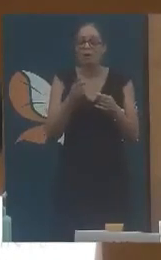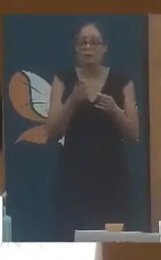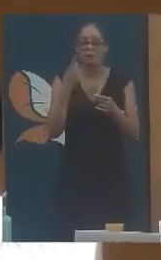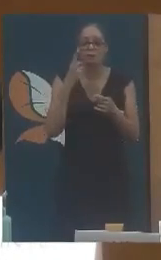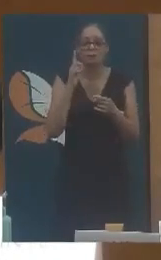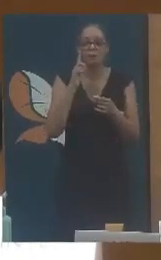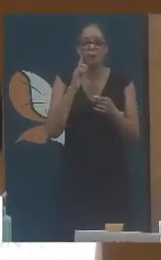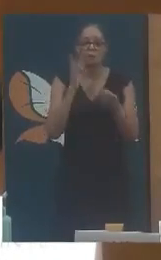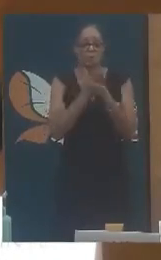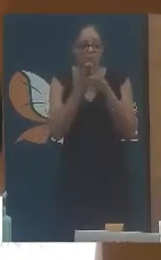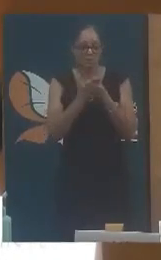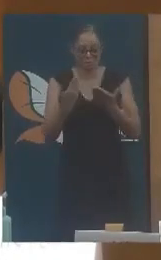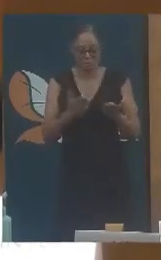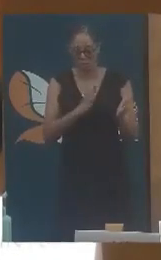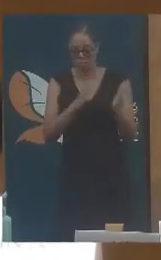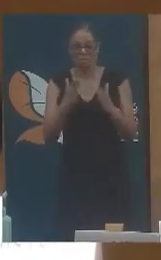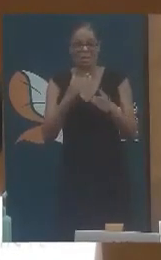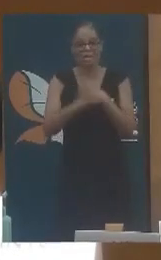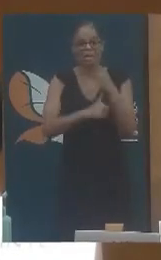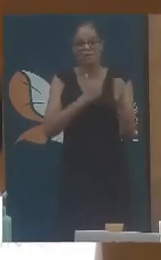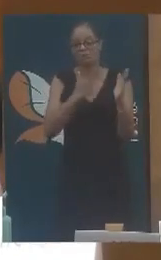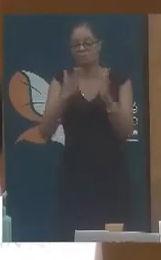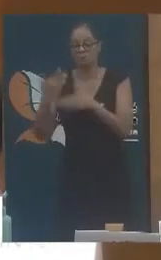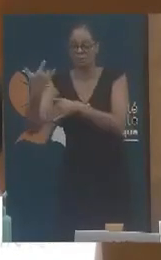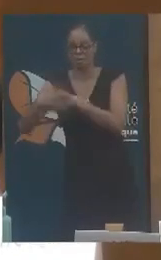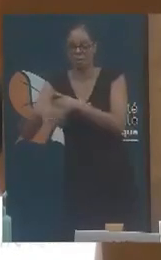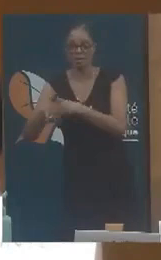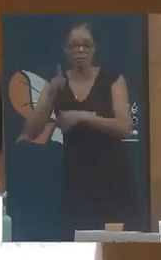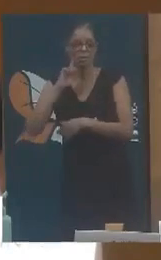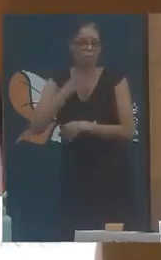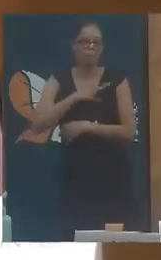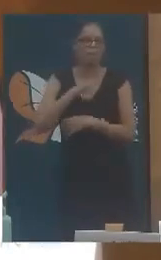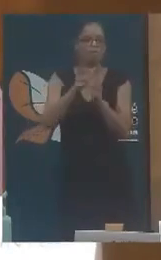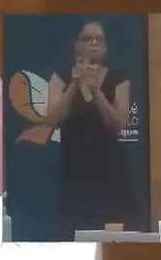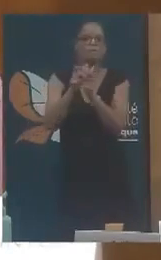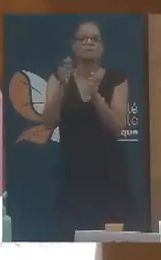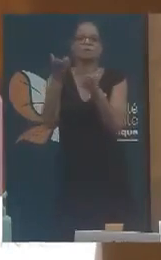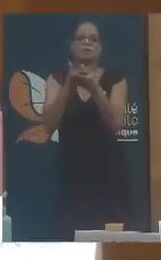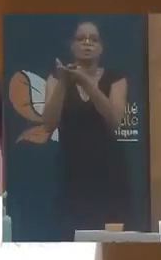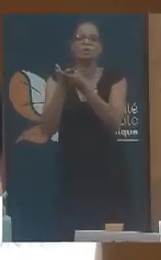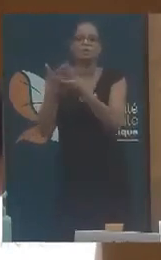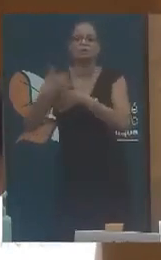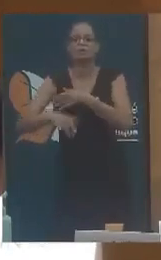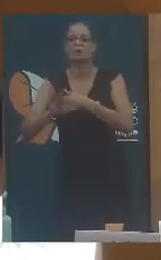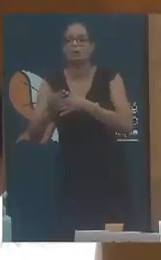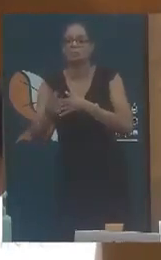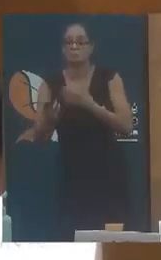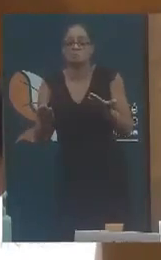tardivement? Est-ce que c'est les centres qui ont déposé leur demande trop tardivement, ou bien si